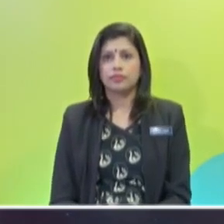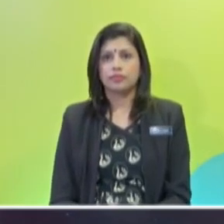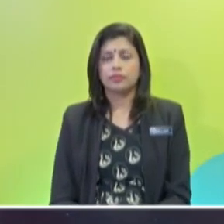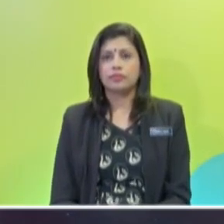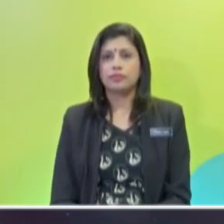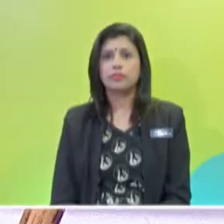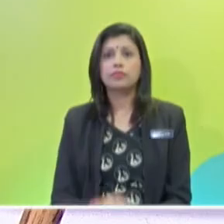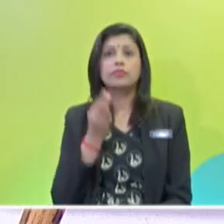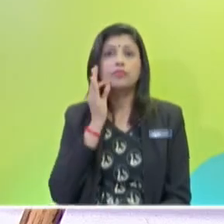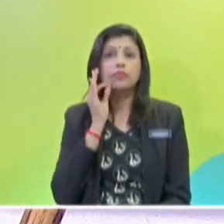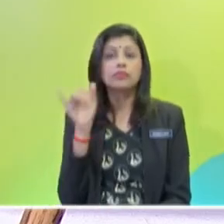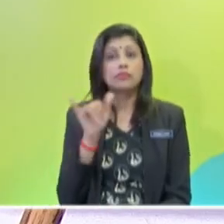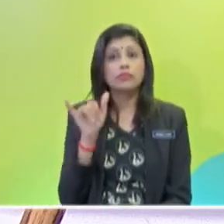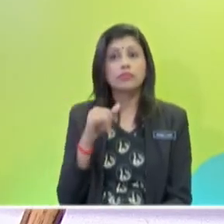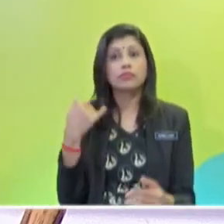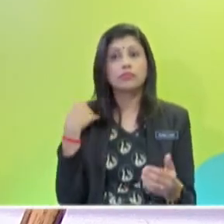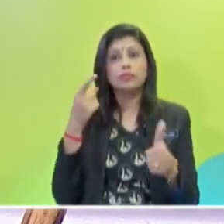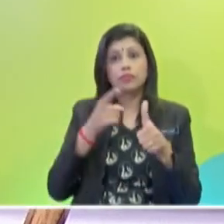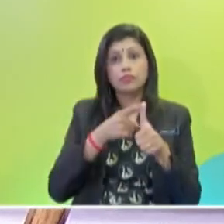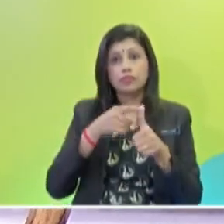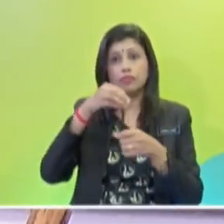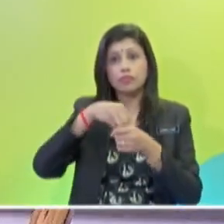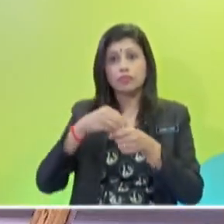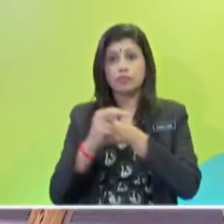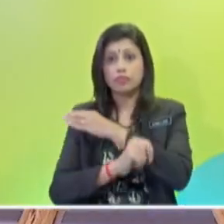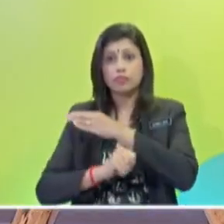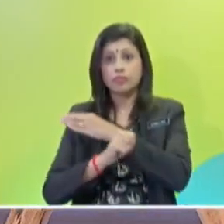sekeliling kita ni ada buah jenis tempatan.